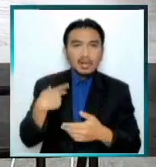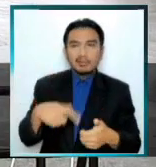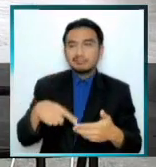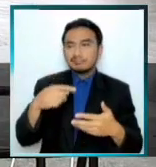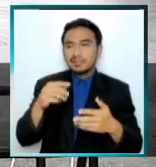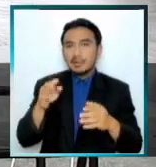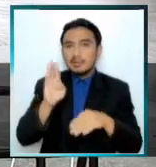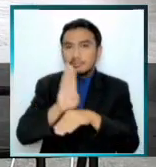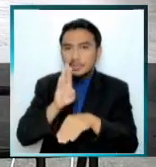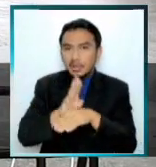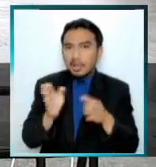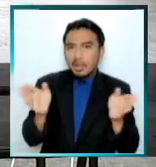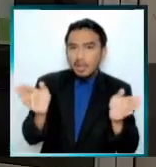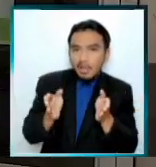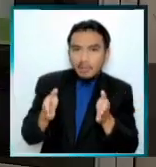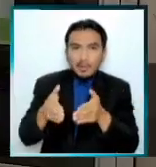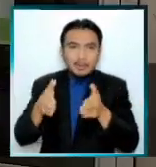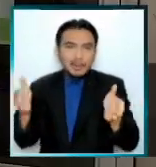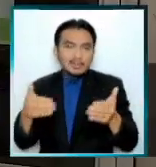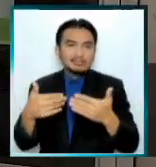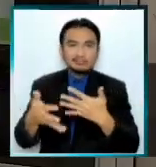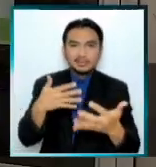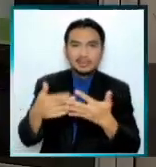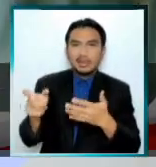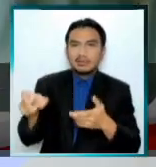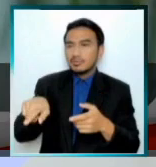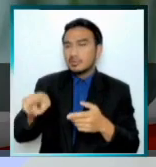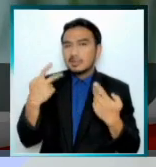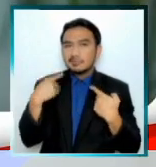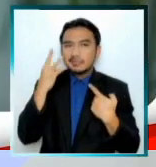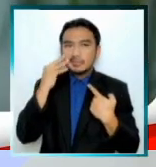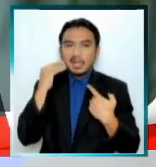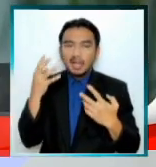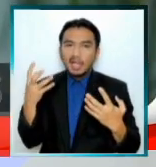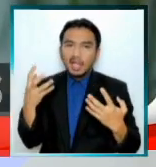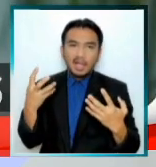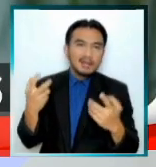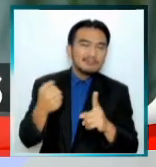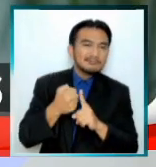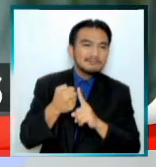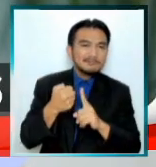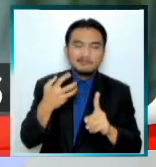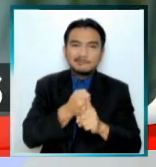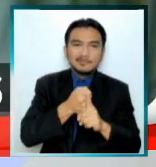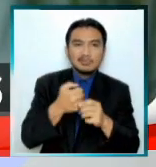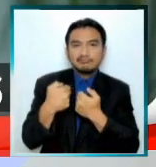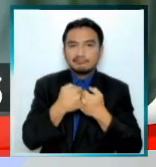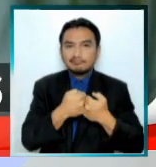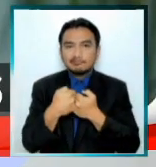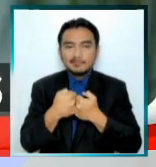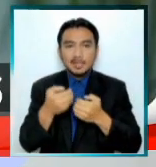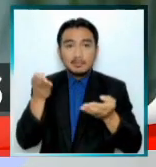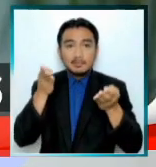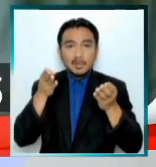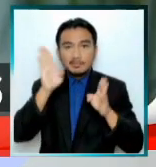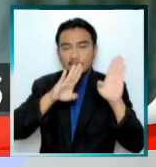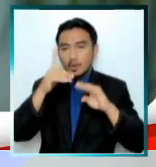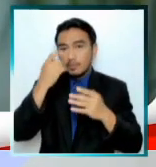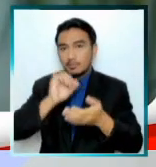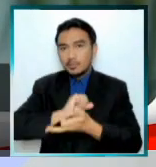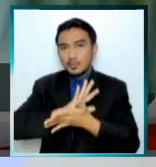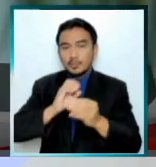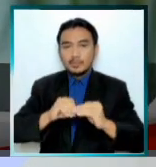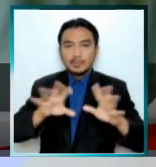na nagsara o kaya ay nahirapan sa panahon ng pandemya. Yung mga tinatawag na tax break, sasabihin natin,